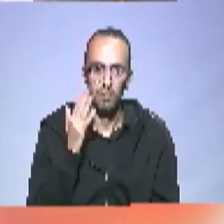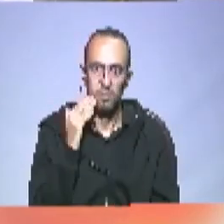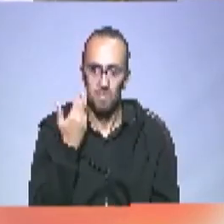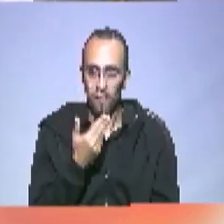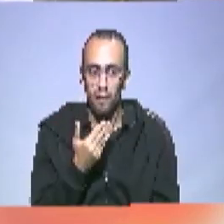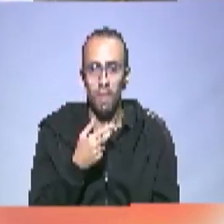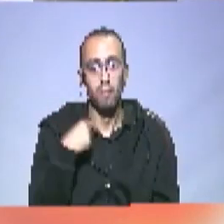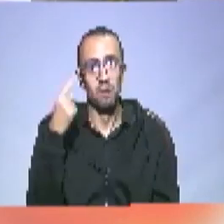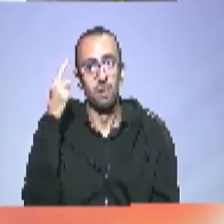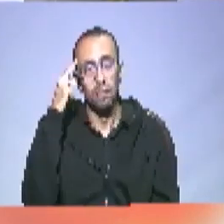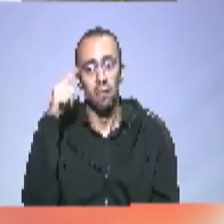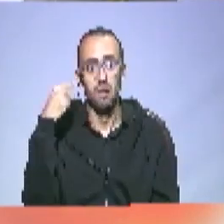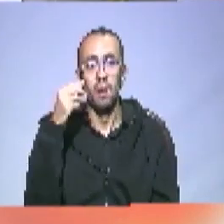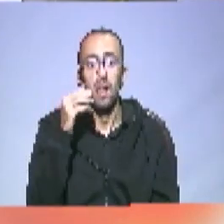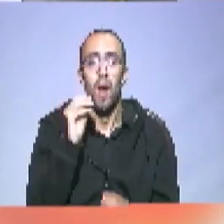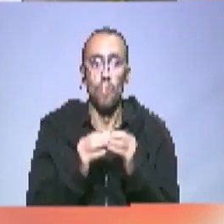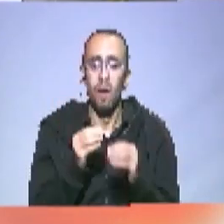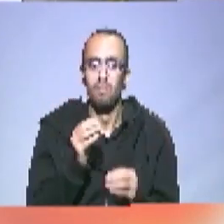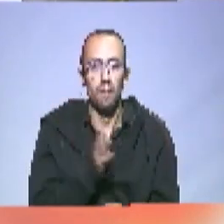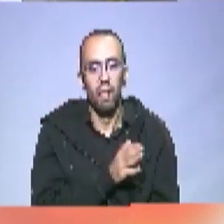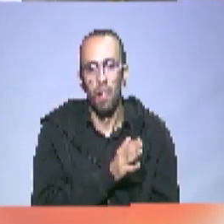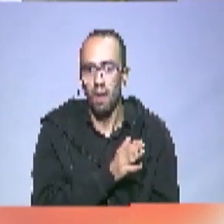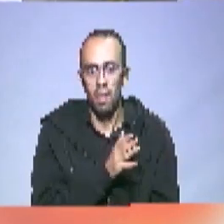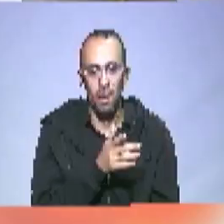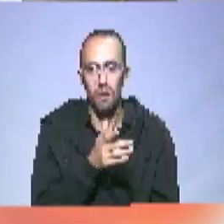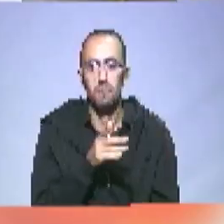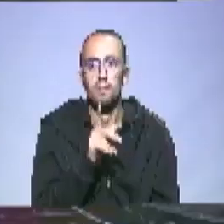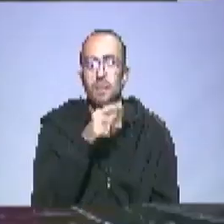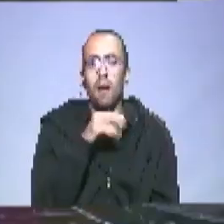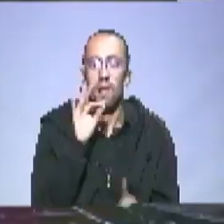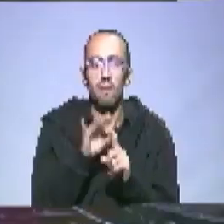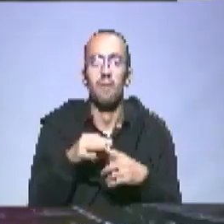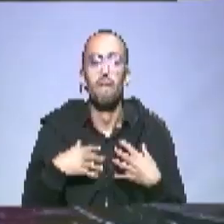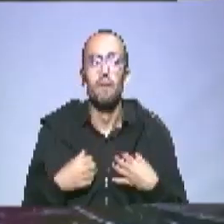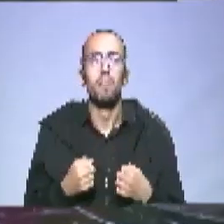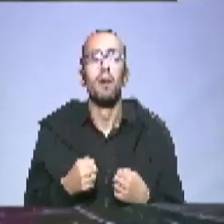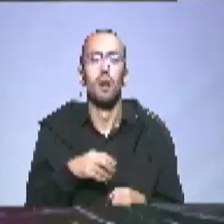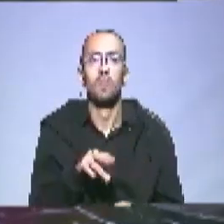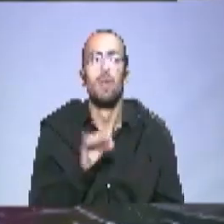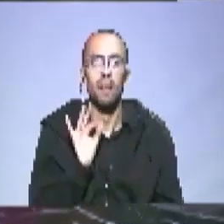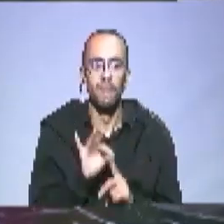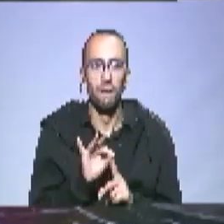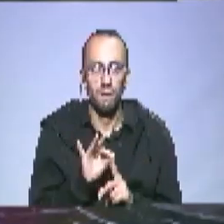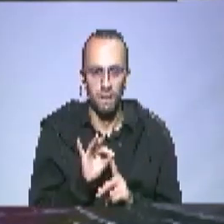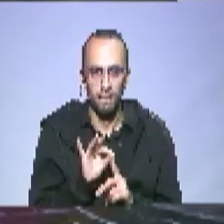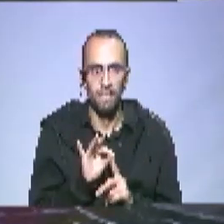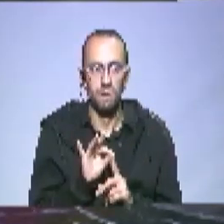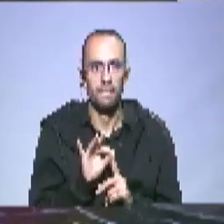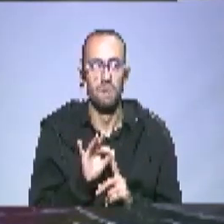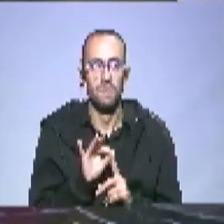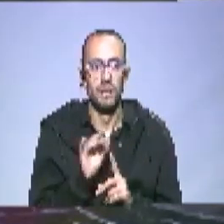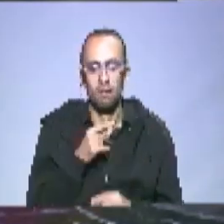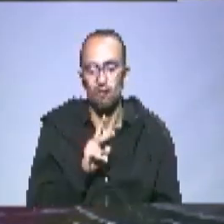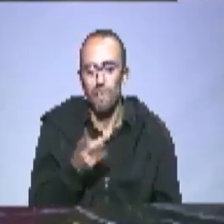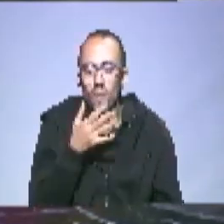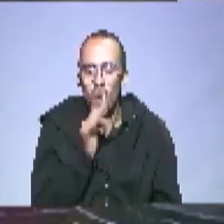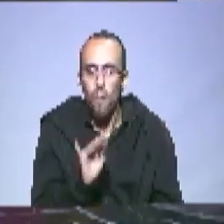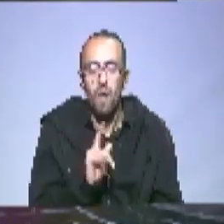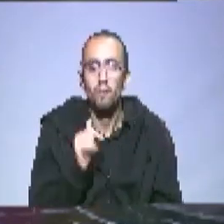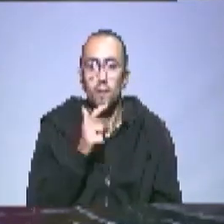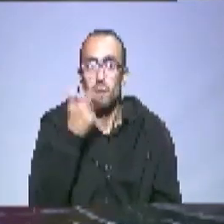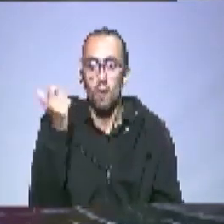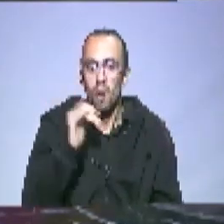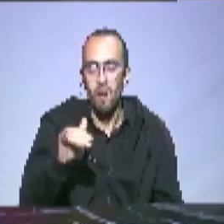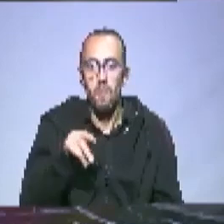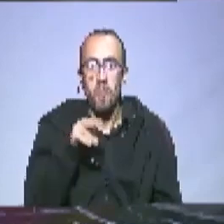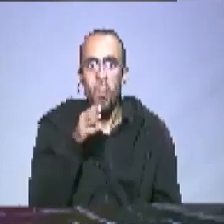ما بفكرش حكايه الباربي والكلام ده، بس انا بفكر في حاجه تانية. ان احنا نعمل حاجة مختلفة تبقى شهية